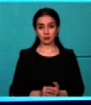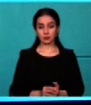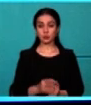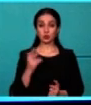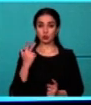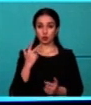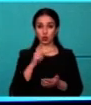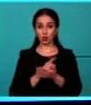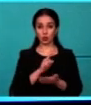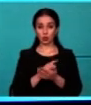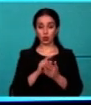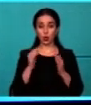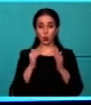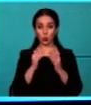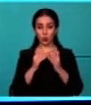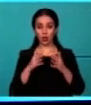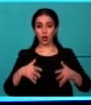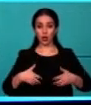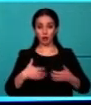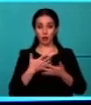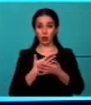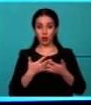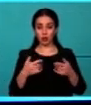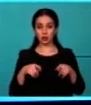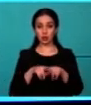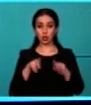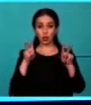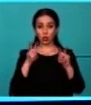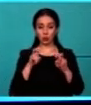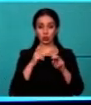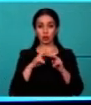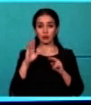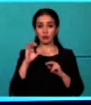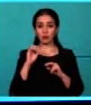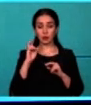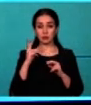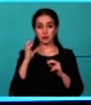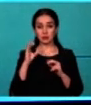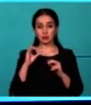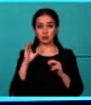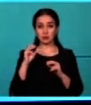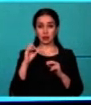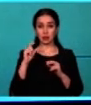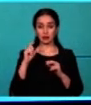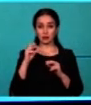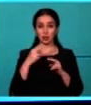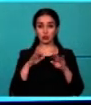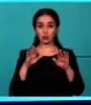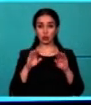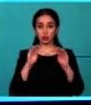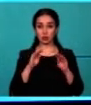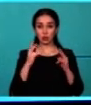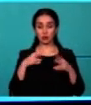Uchinchi topshiriq. Uy hayvonlari nomli veb sahifa tayyorlang. Unda hayvonlarning rasmlari joylashish va rasm